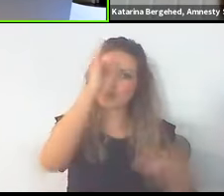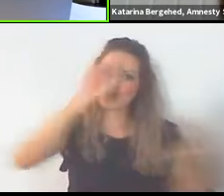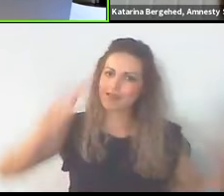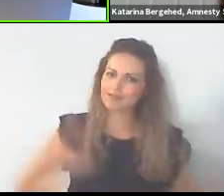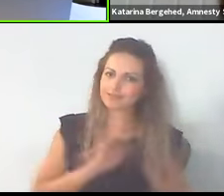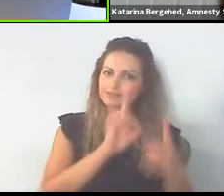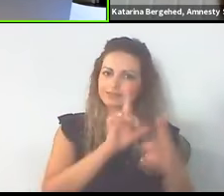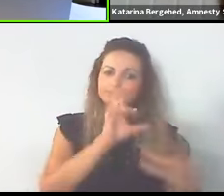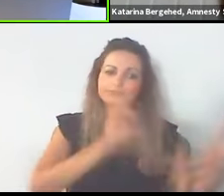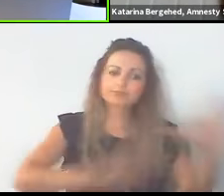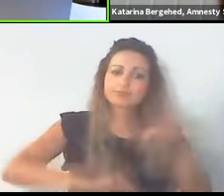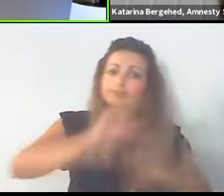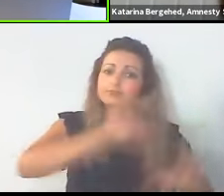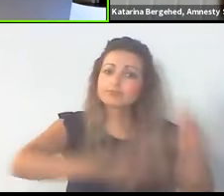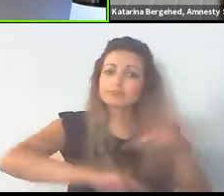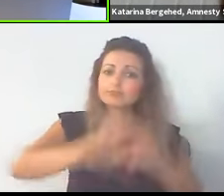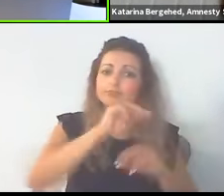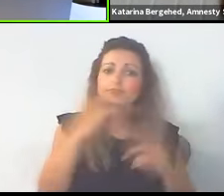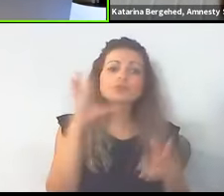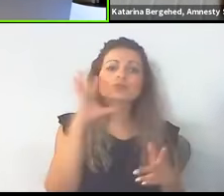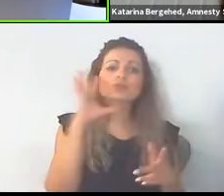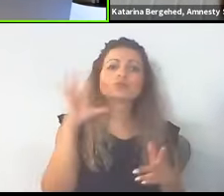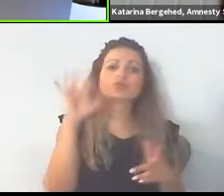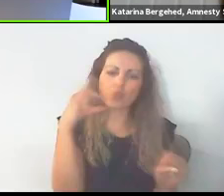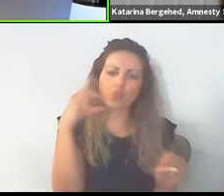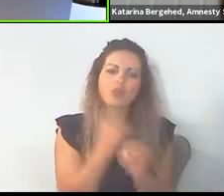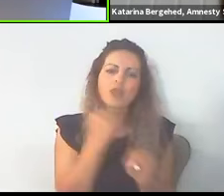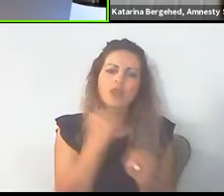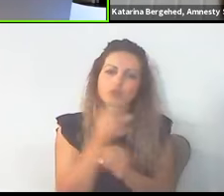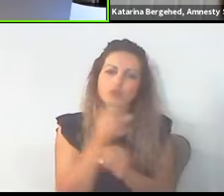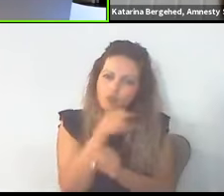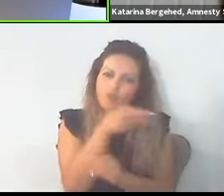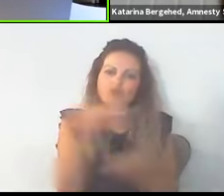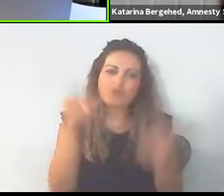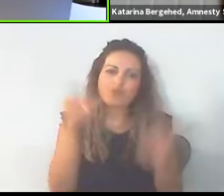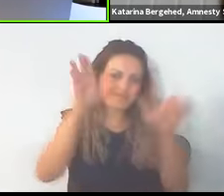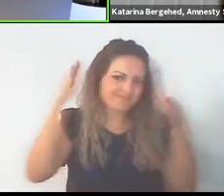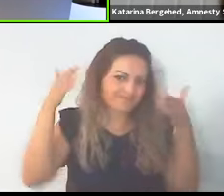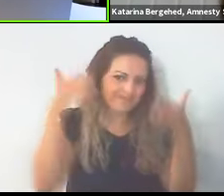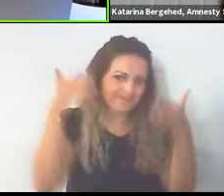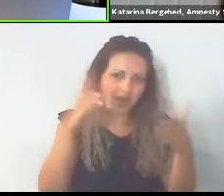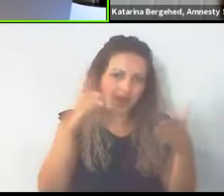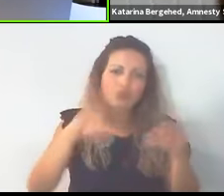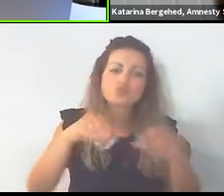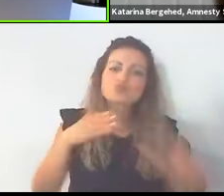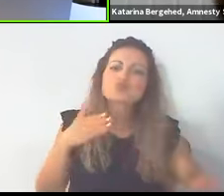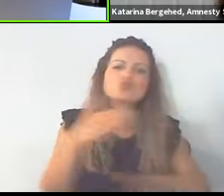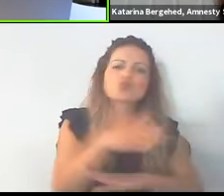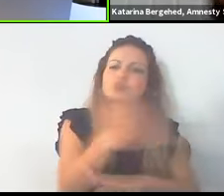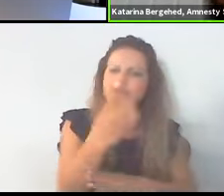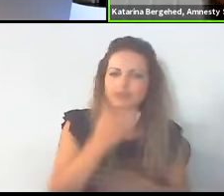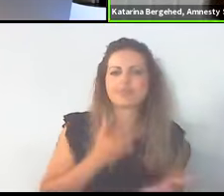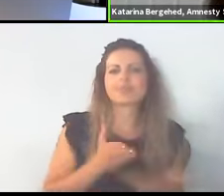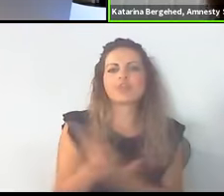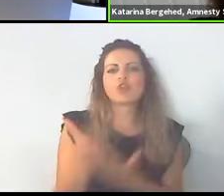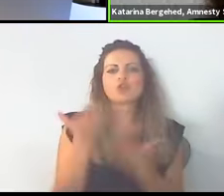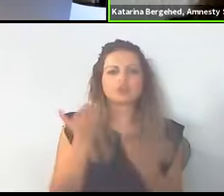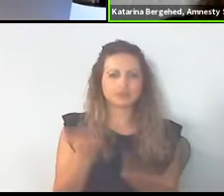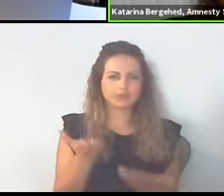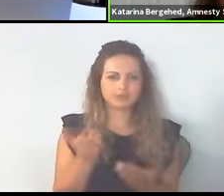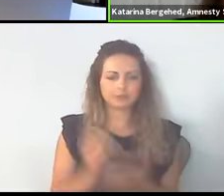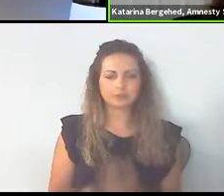ακριβώς για να δουλέψουμε πάνω σε αυτή την πλευρά για την πρόσβαση στη δικαιοσύνη. We